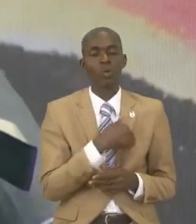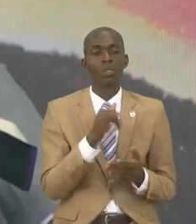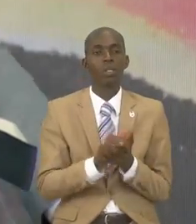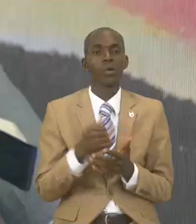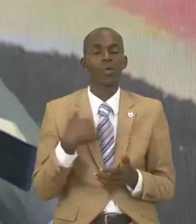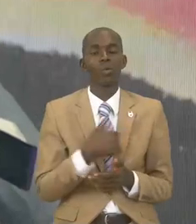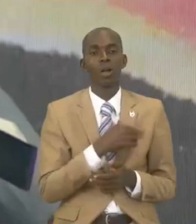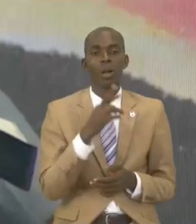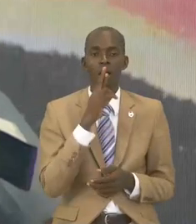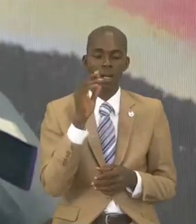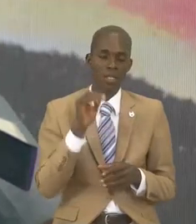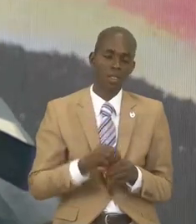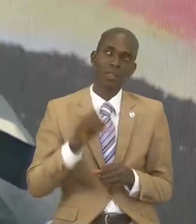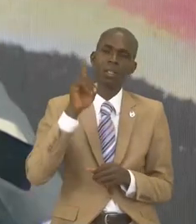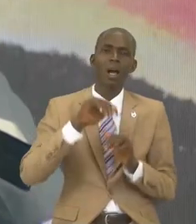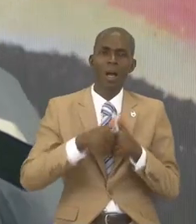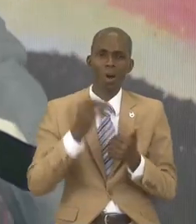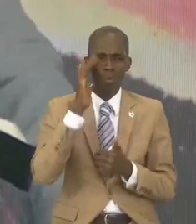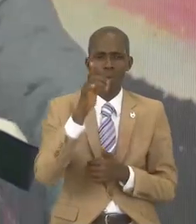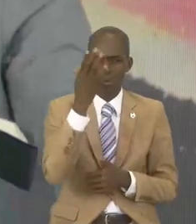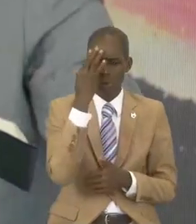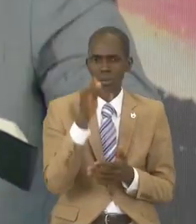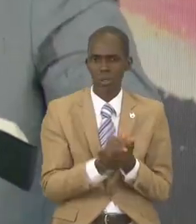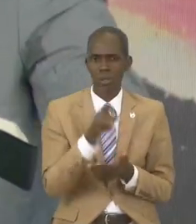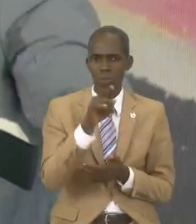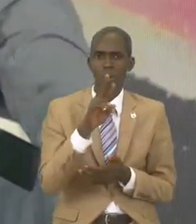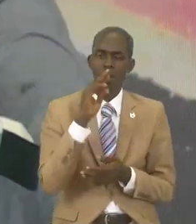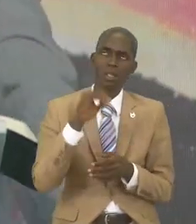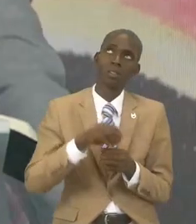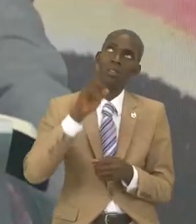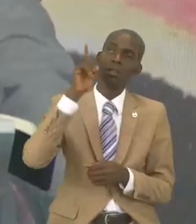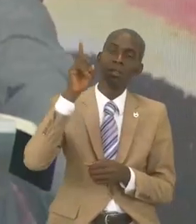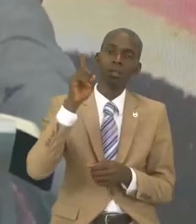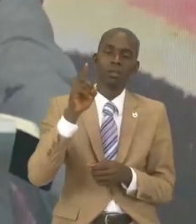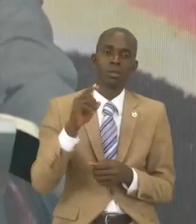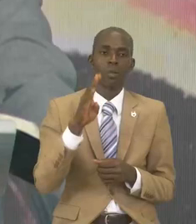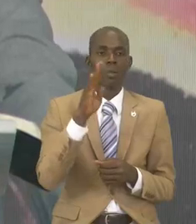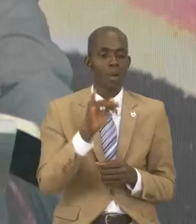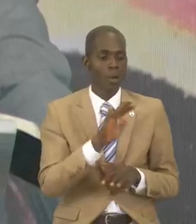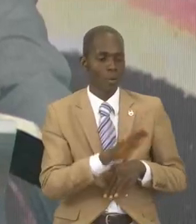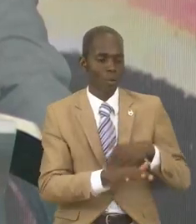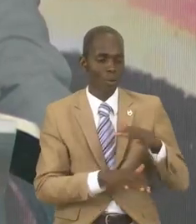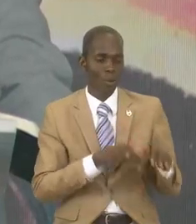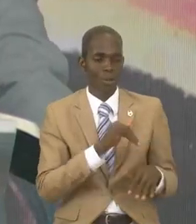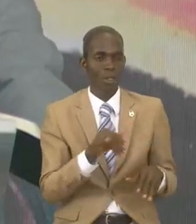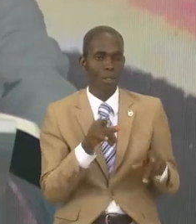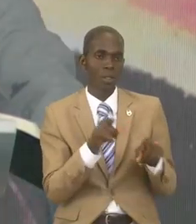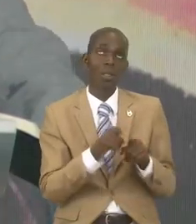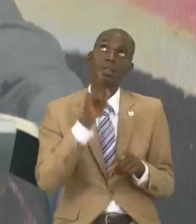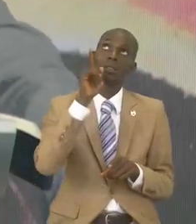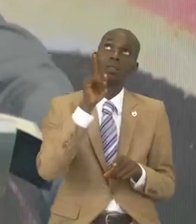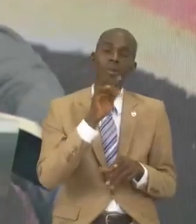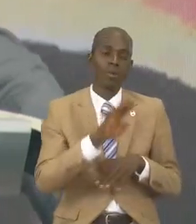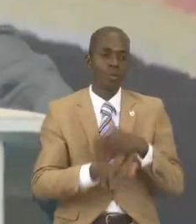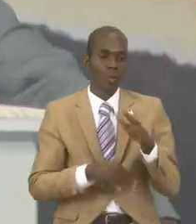en lui. Comment savons-nous que nous sommes en lui? Que nous marchons par la foi, nous marchons dans